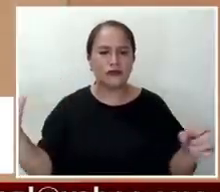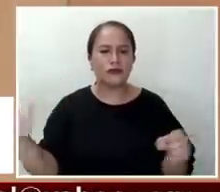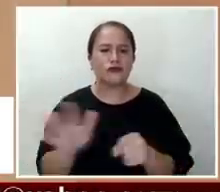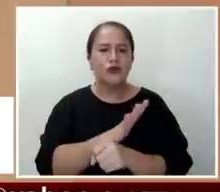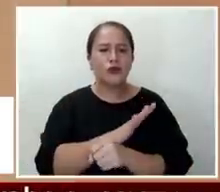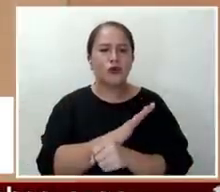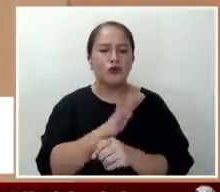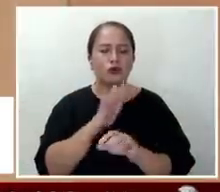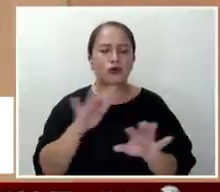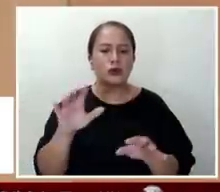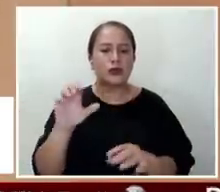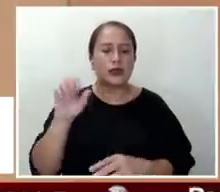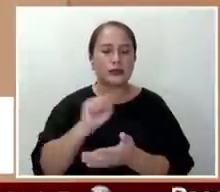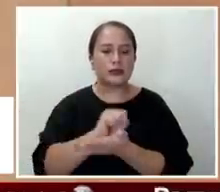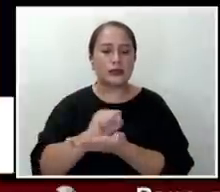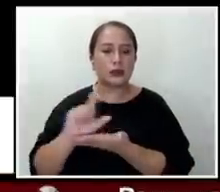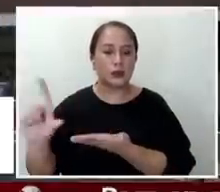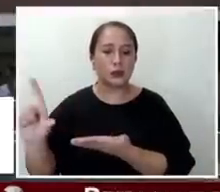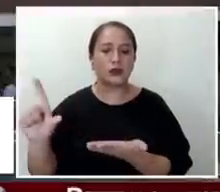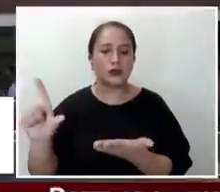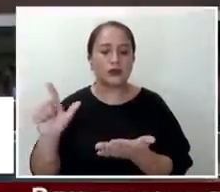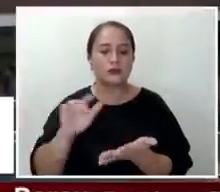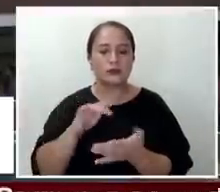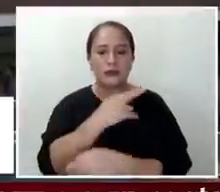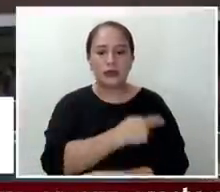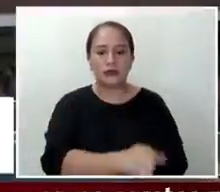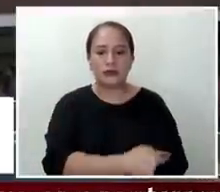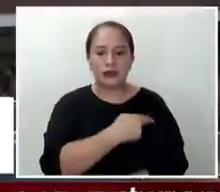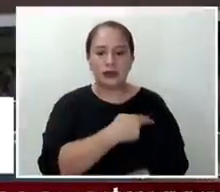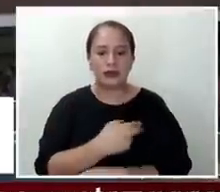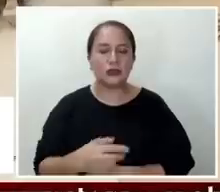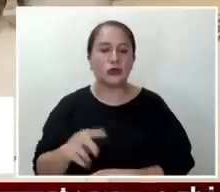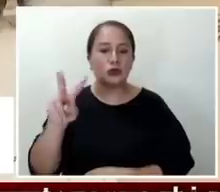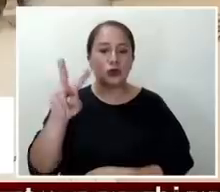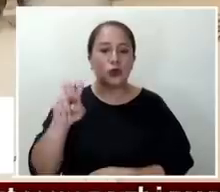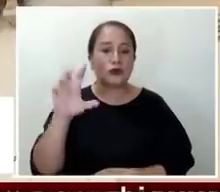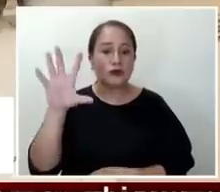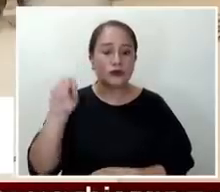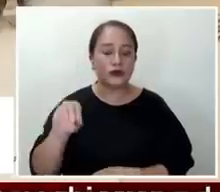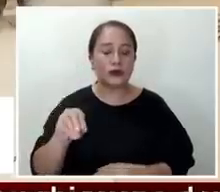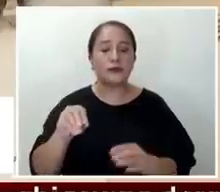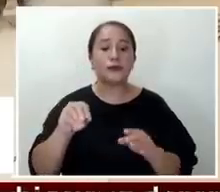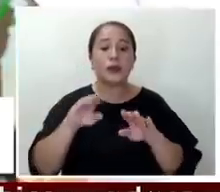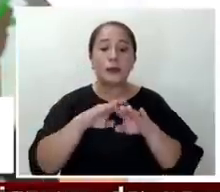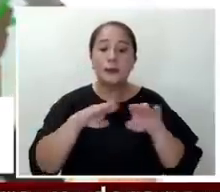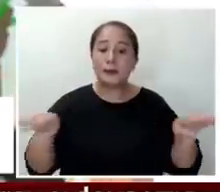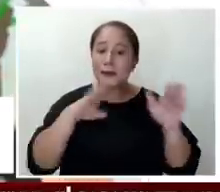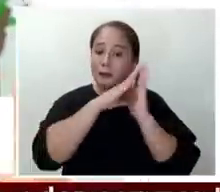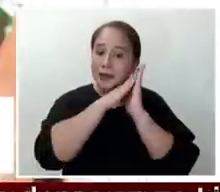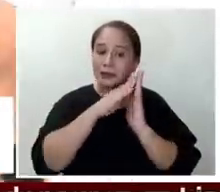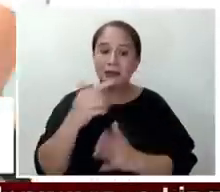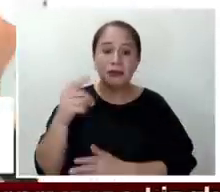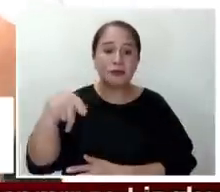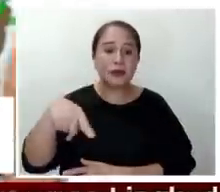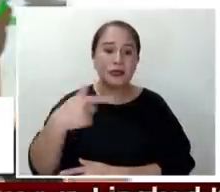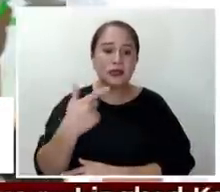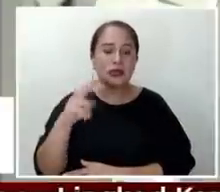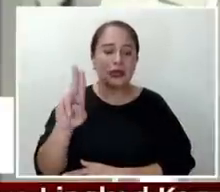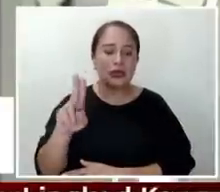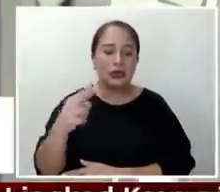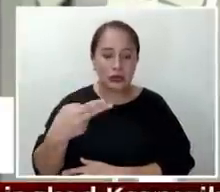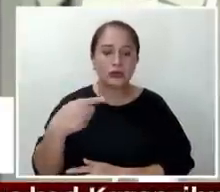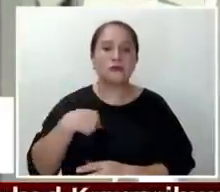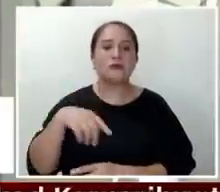ang St. Luke's Medical Center. Sa 250 na kama ng Philippine General Hospital, 241 ay may